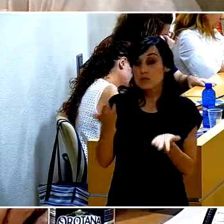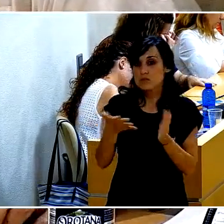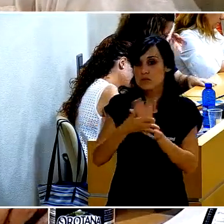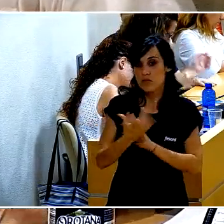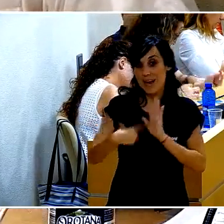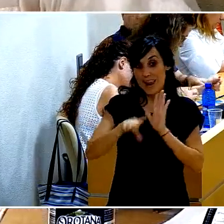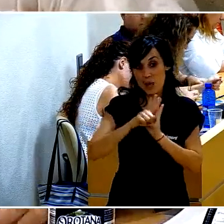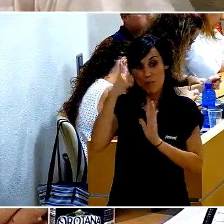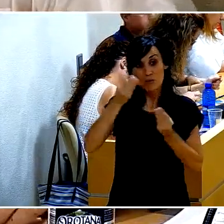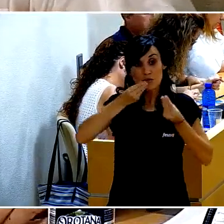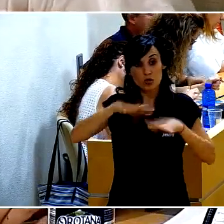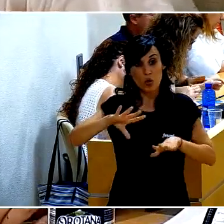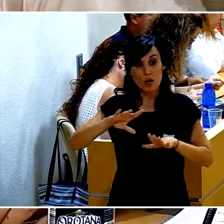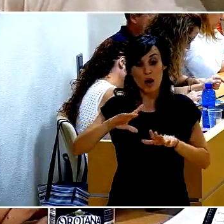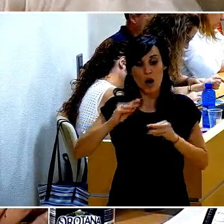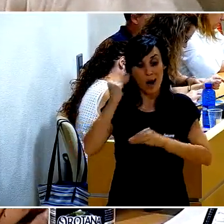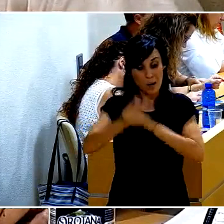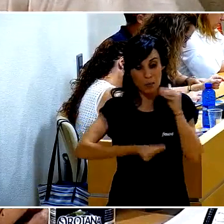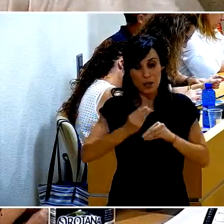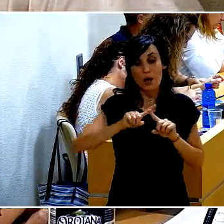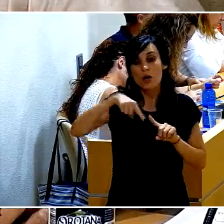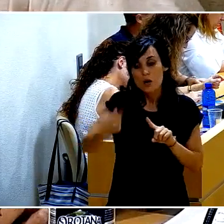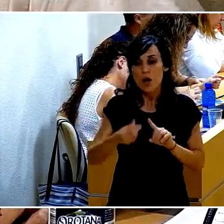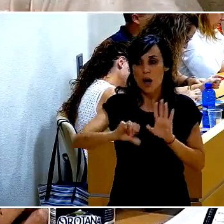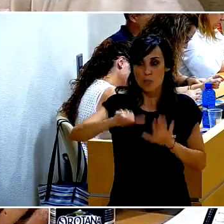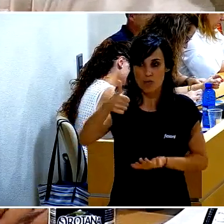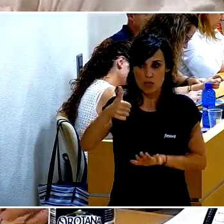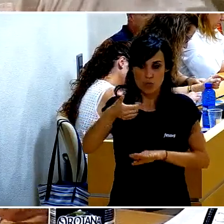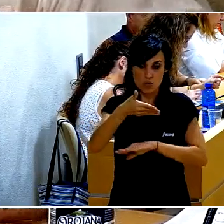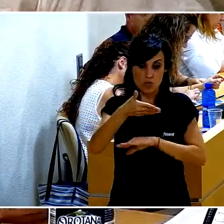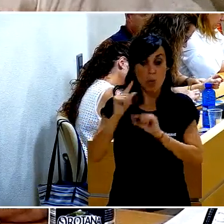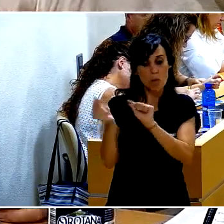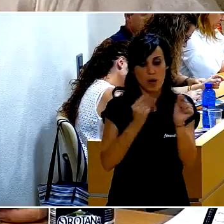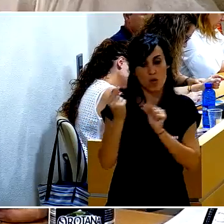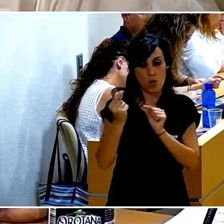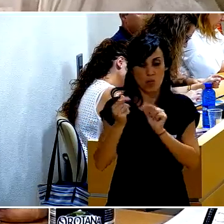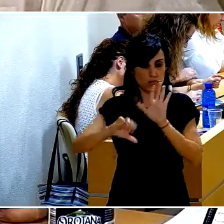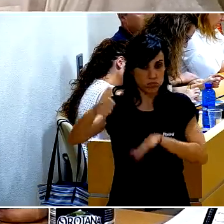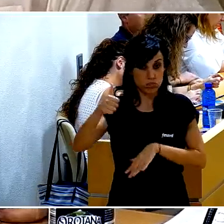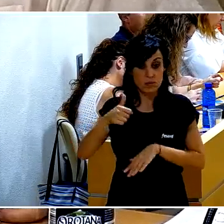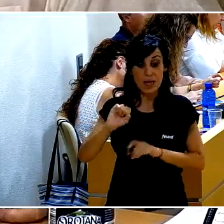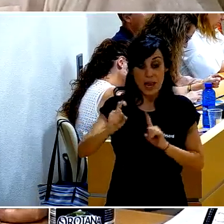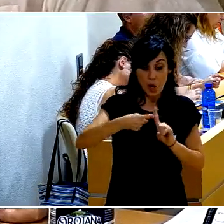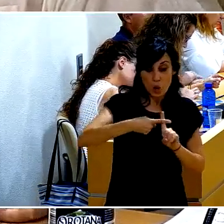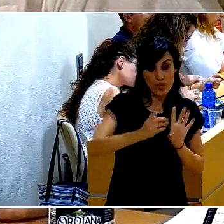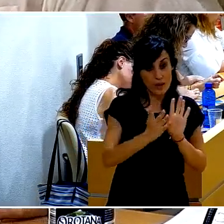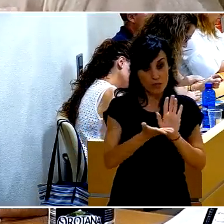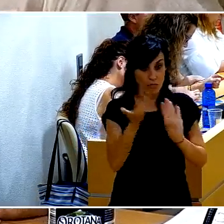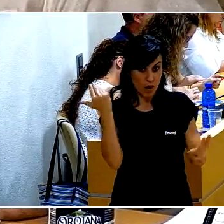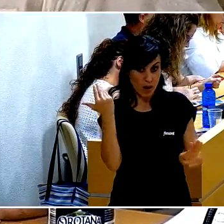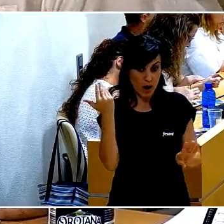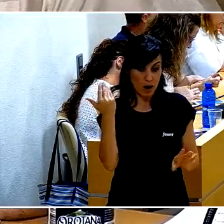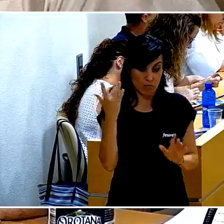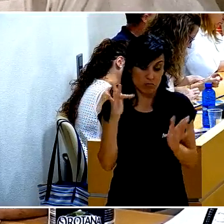memòria històrica una aprovació per part del ple. A més de la retirada de la creu, en